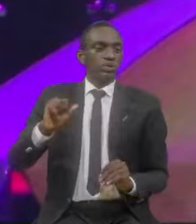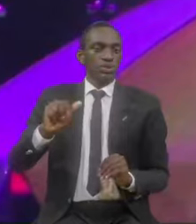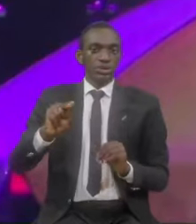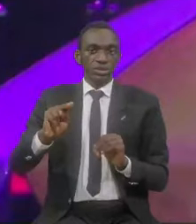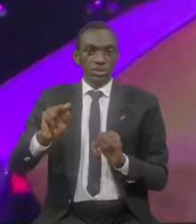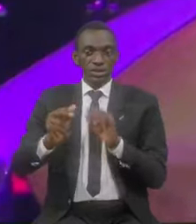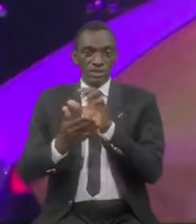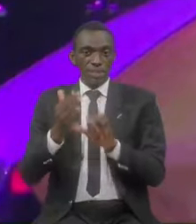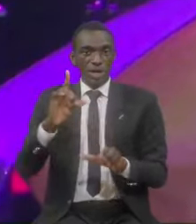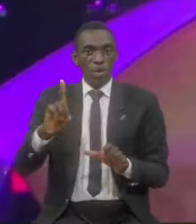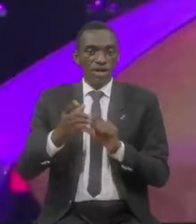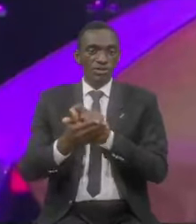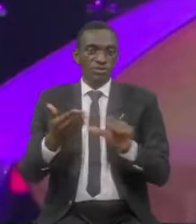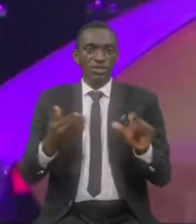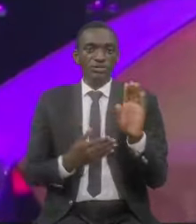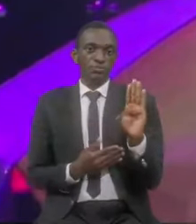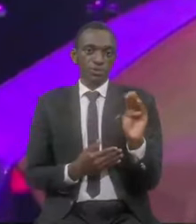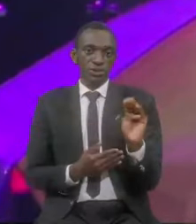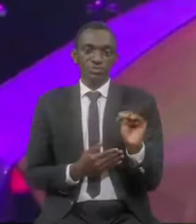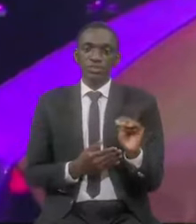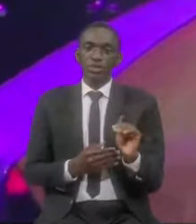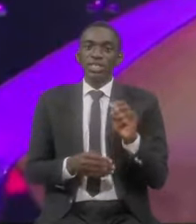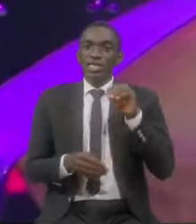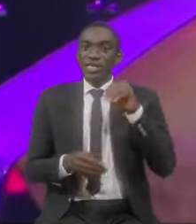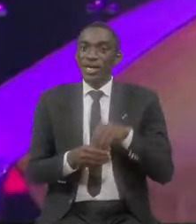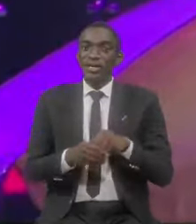au verset 14,